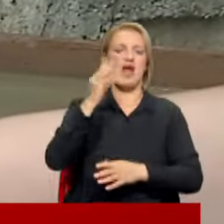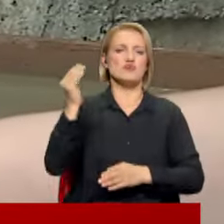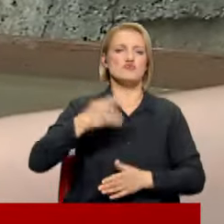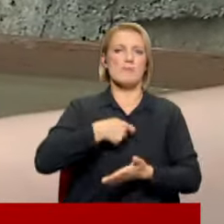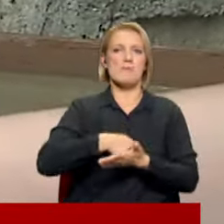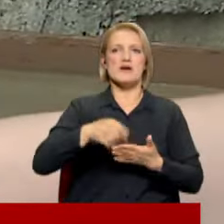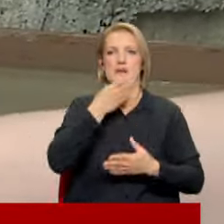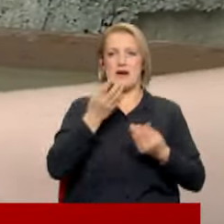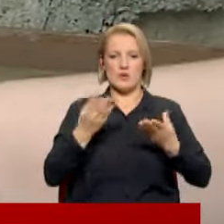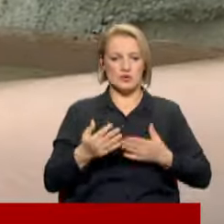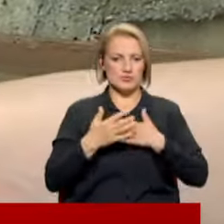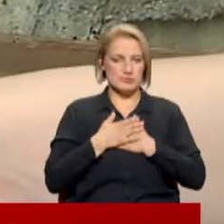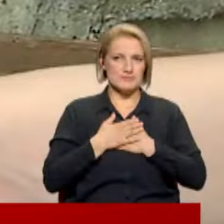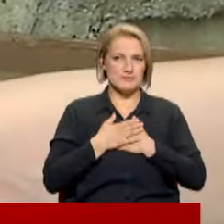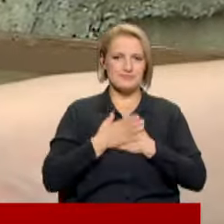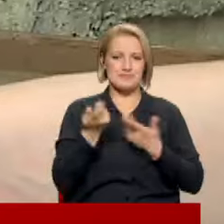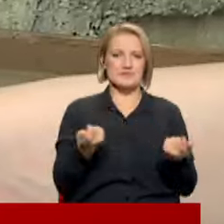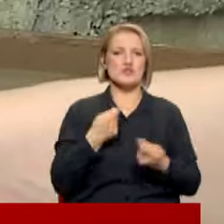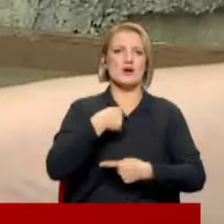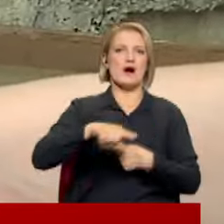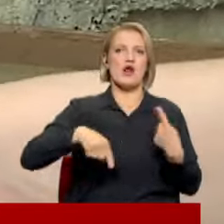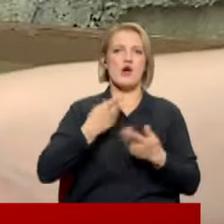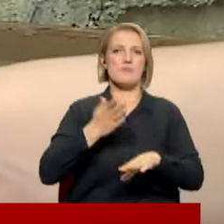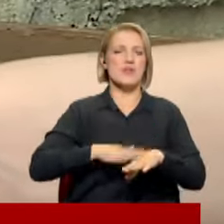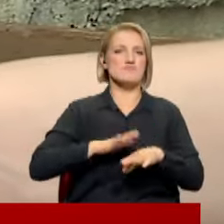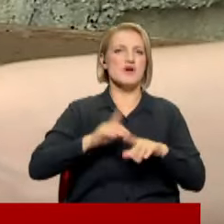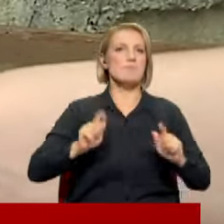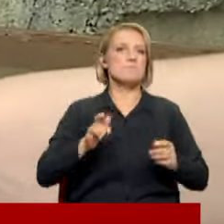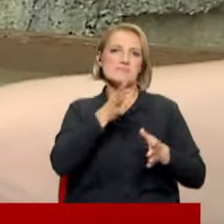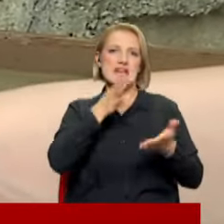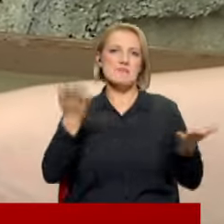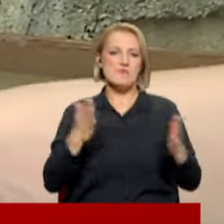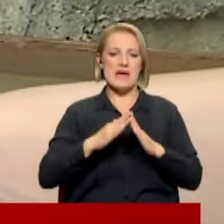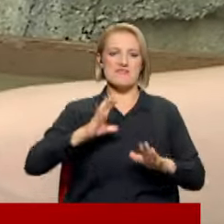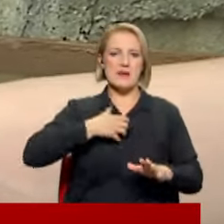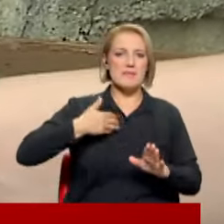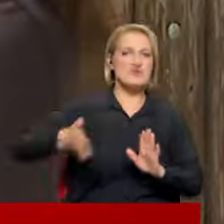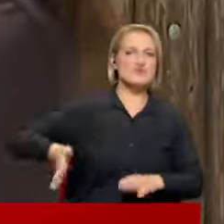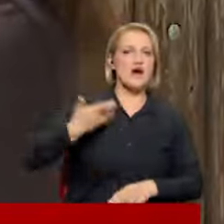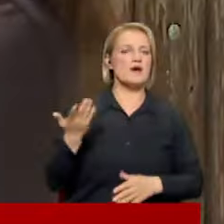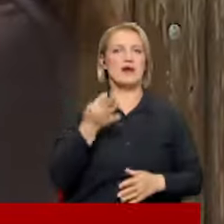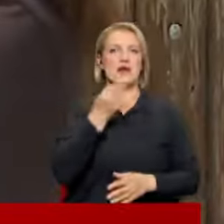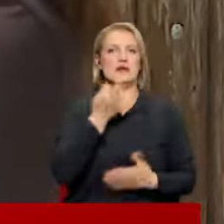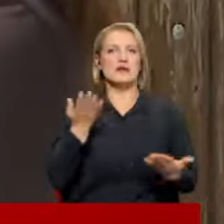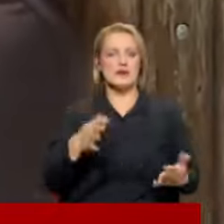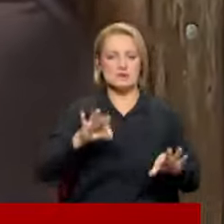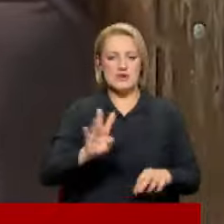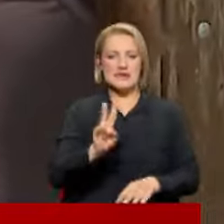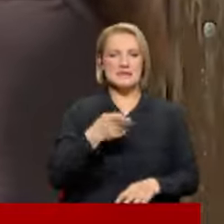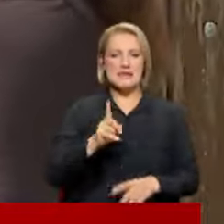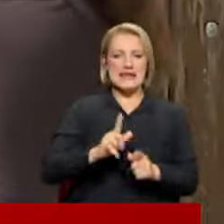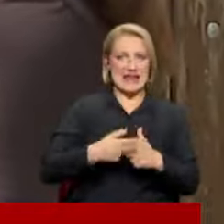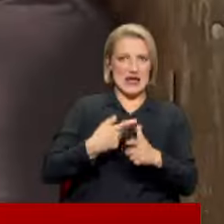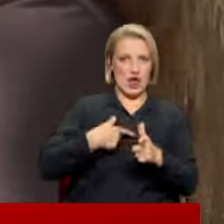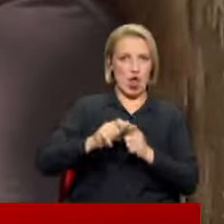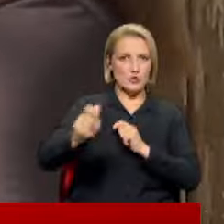maaştan emekli oldum ne yazık ki. İş arıyorum. Ne yapacağımı bilemiyorum. Ev sahibim çıkarmak üzere. Ya ben bugün 20 milyar kira